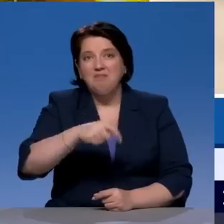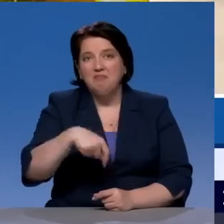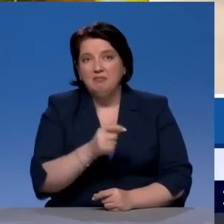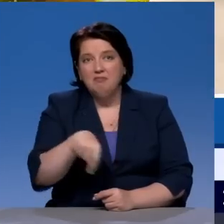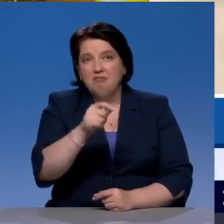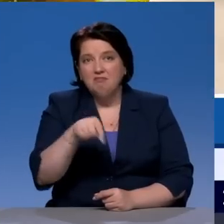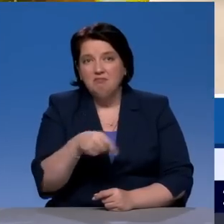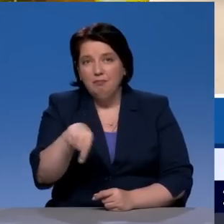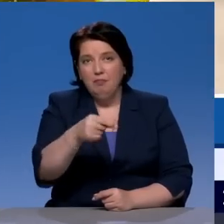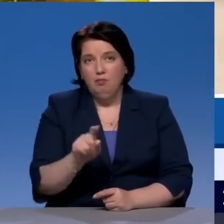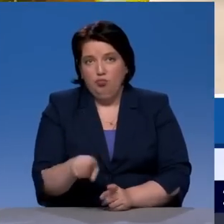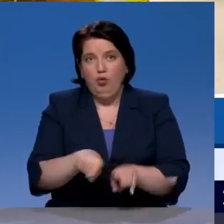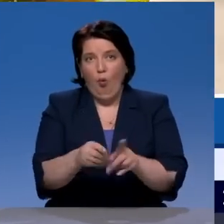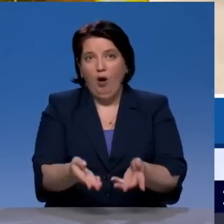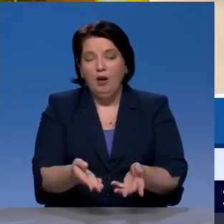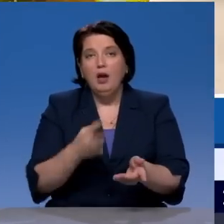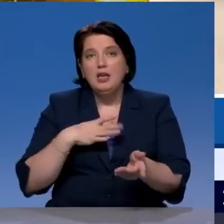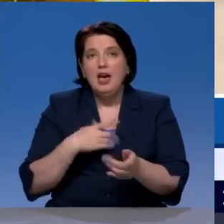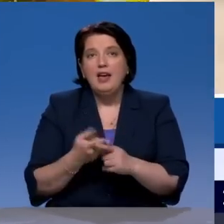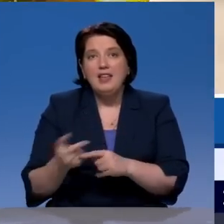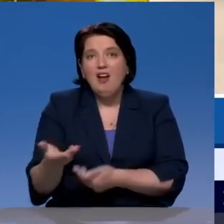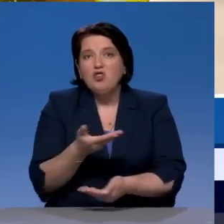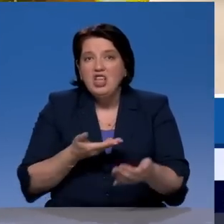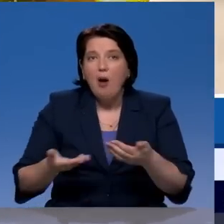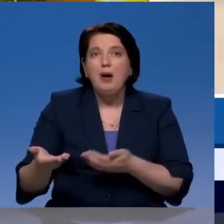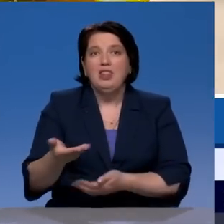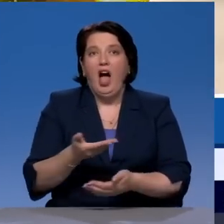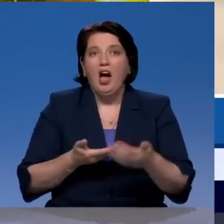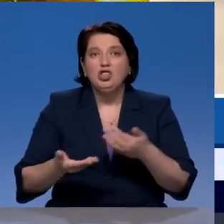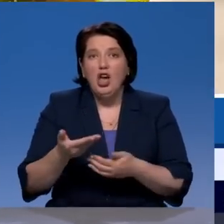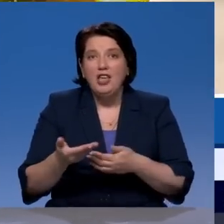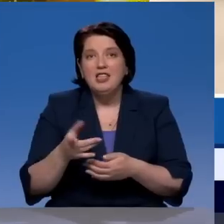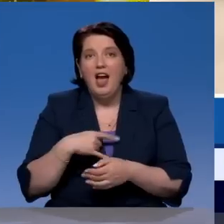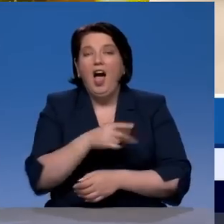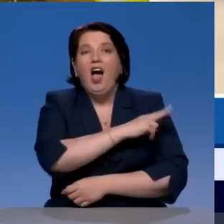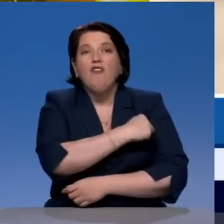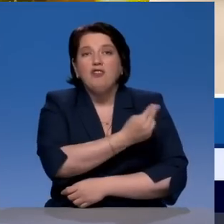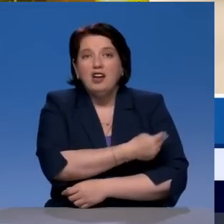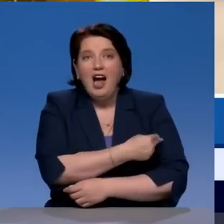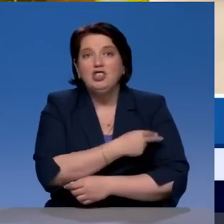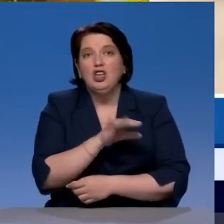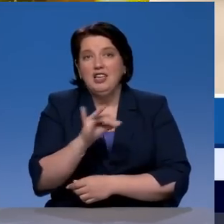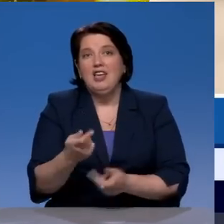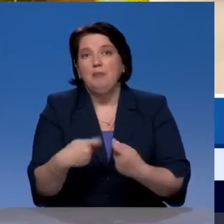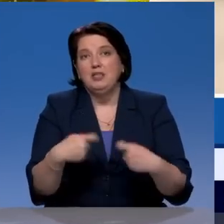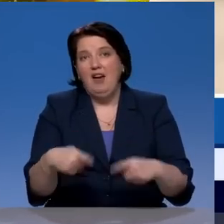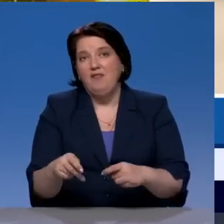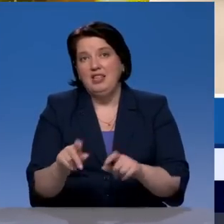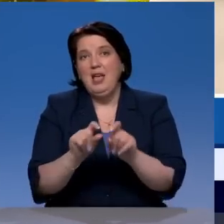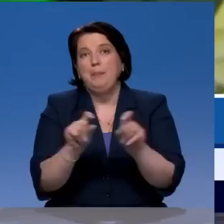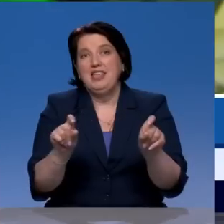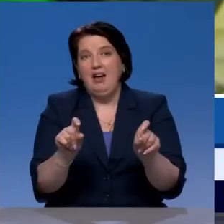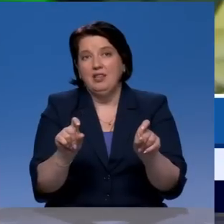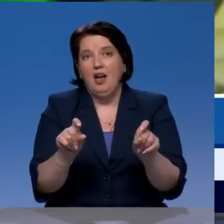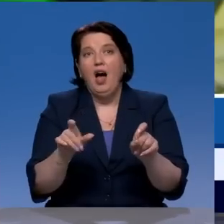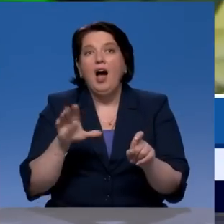фармацевтом и врачом. И там совсем маленькое внизу для пациента, как принимать, в какое время это для пациента. А все остальное это для